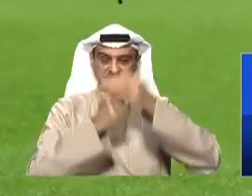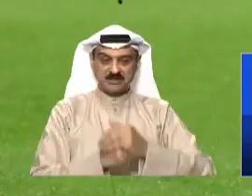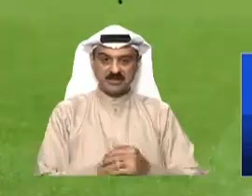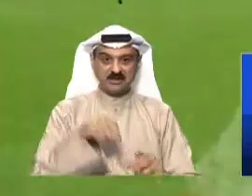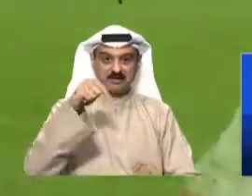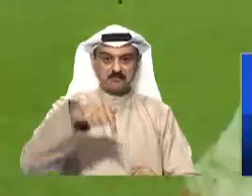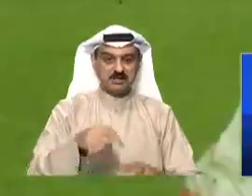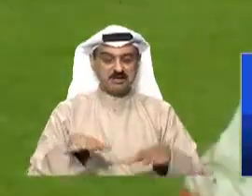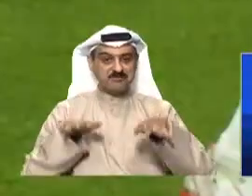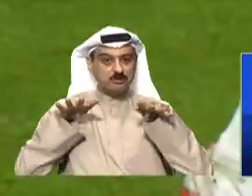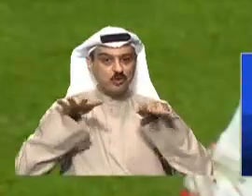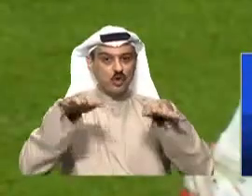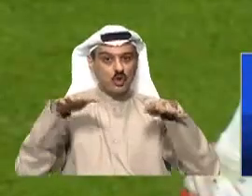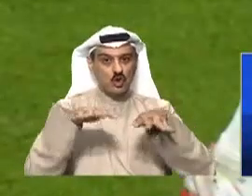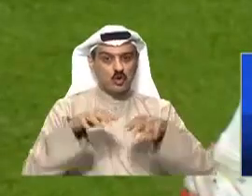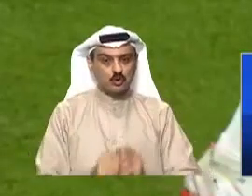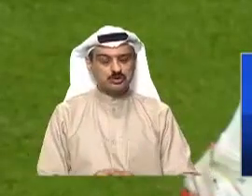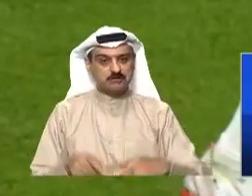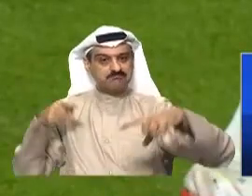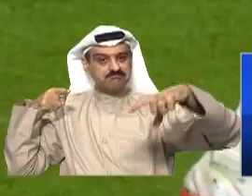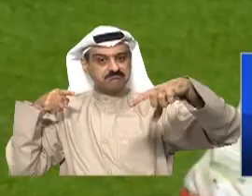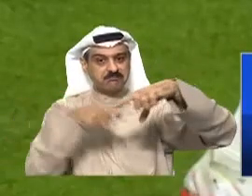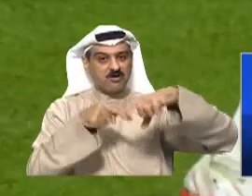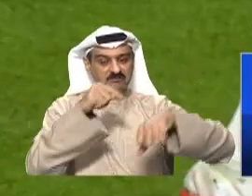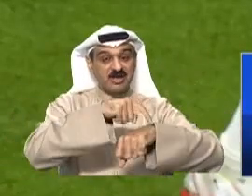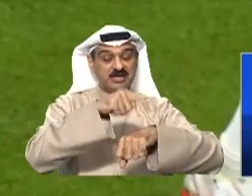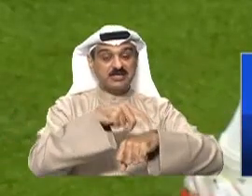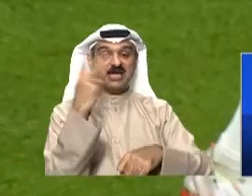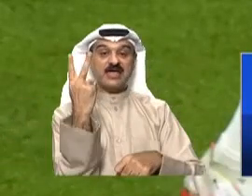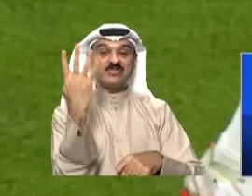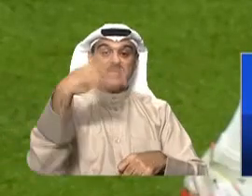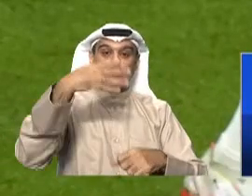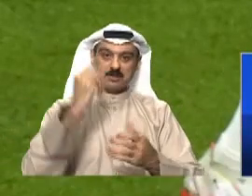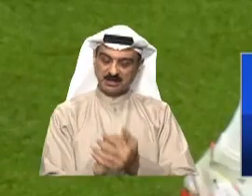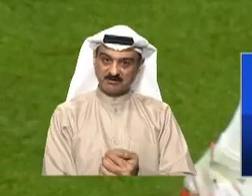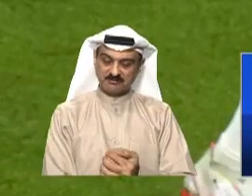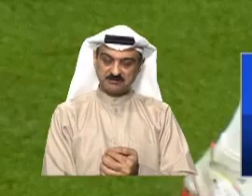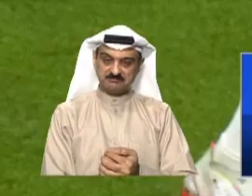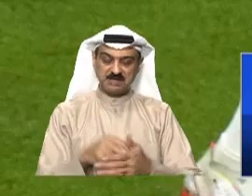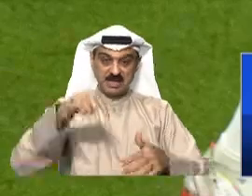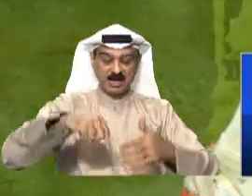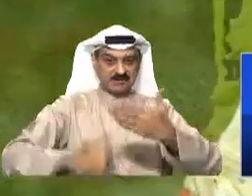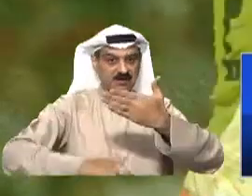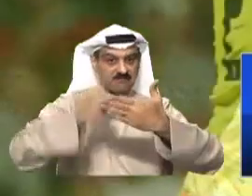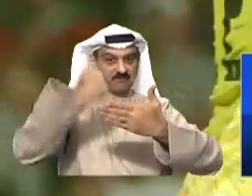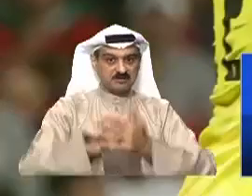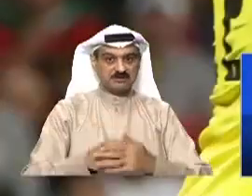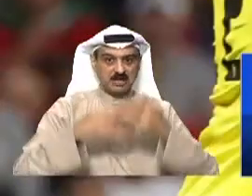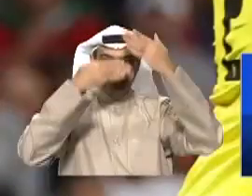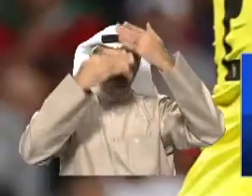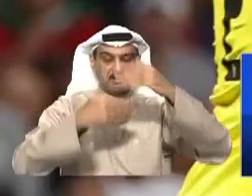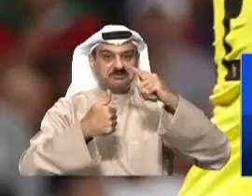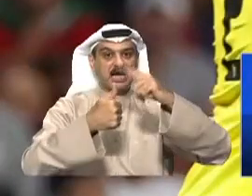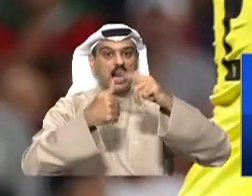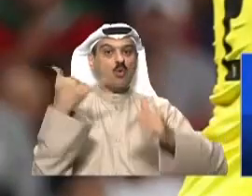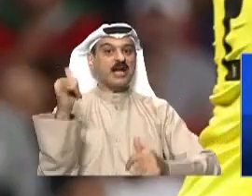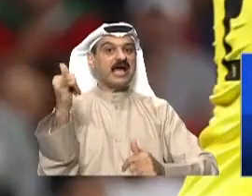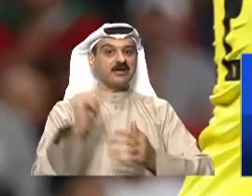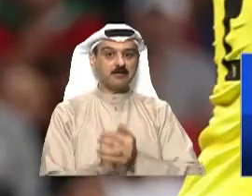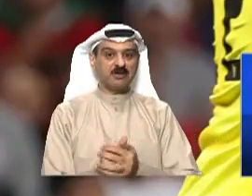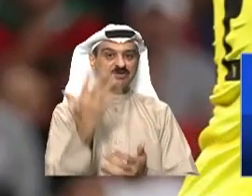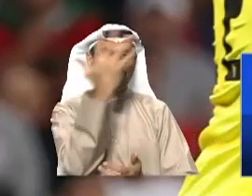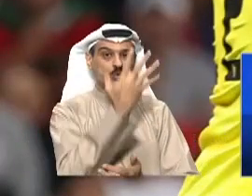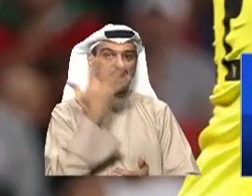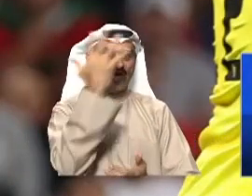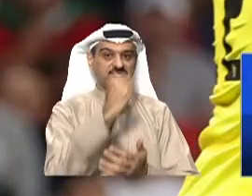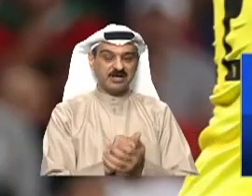النصيري صاحب هدف المباراة الوحيد في الدقيقة 42. بهذا الانتصار يصبح المغرب أول منتخب عربي وأفريقي